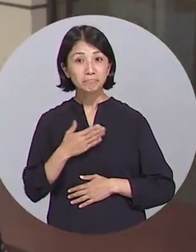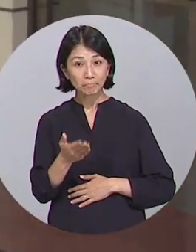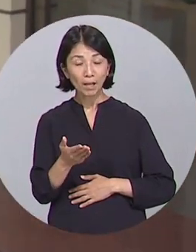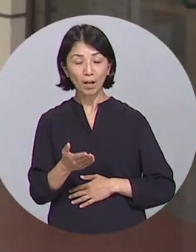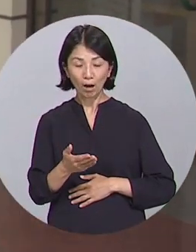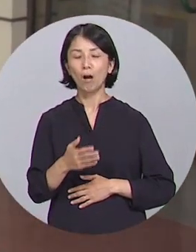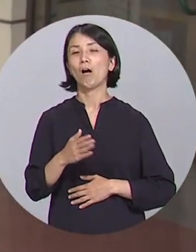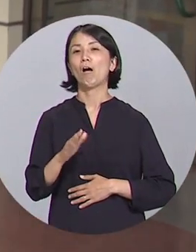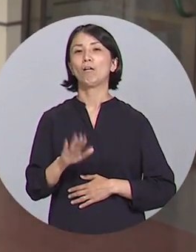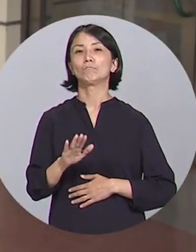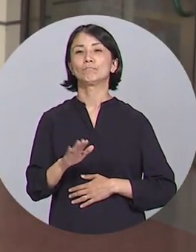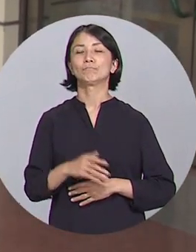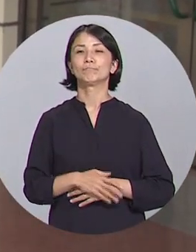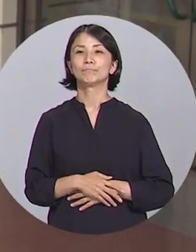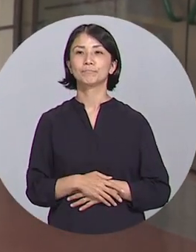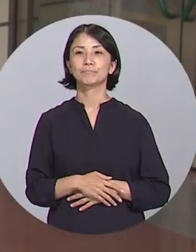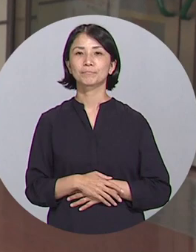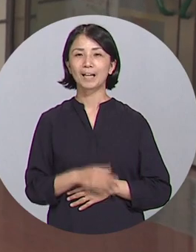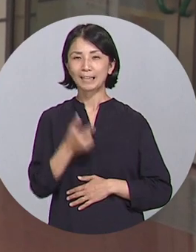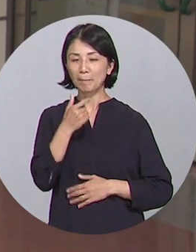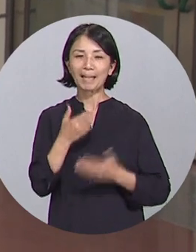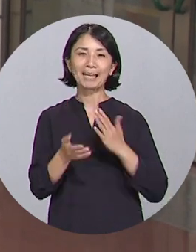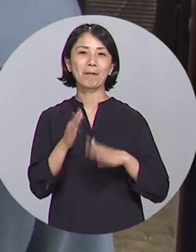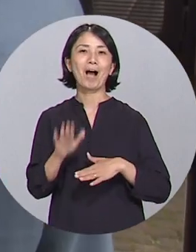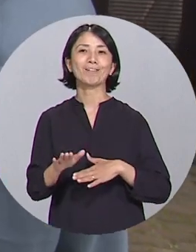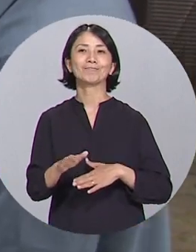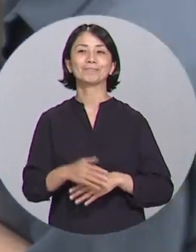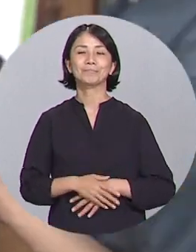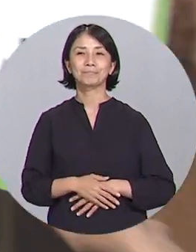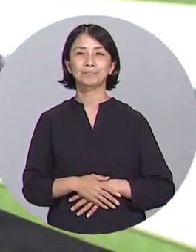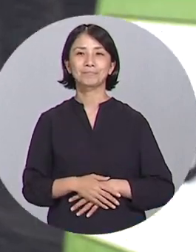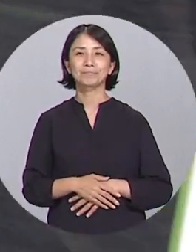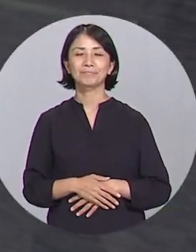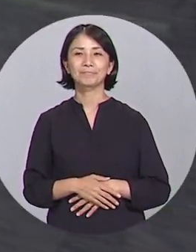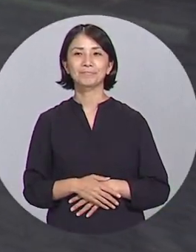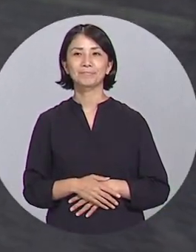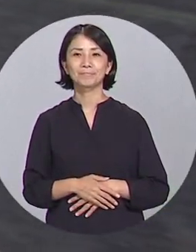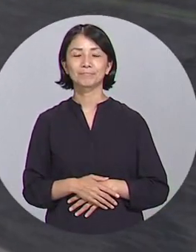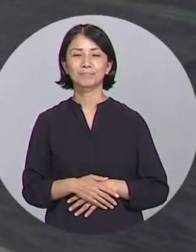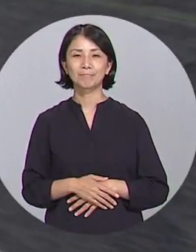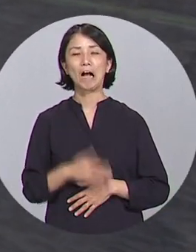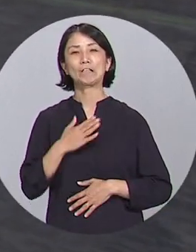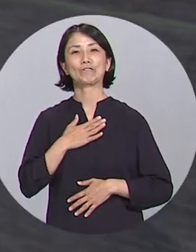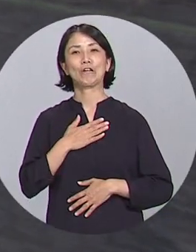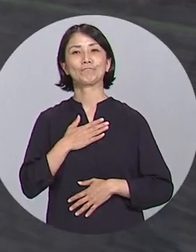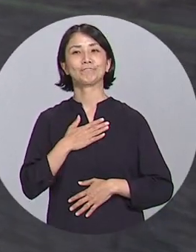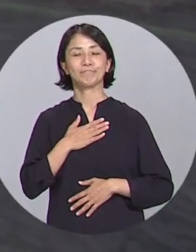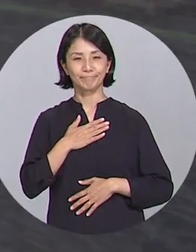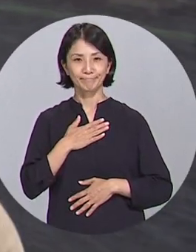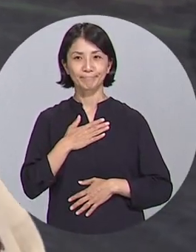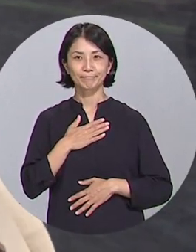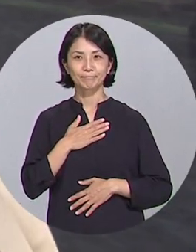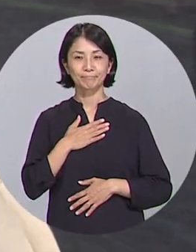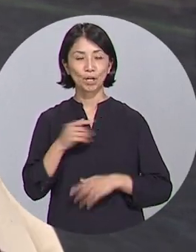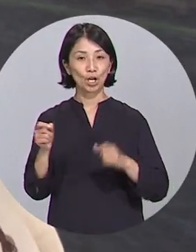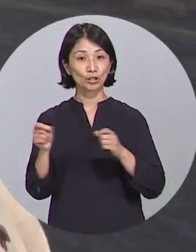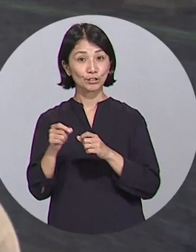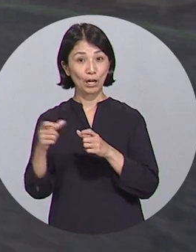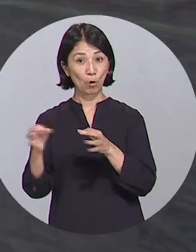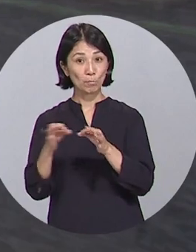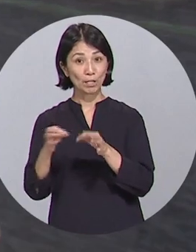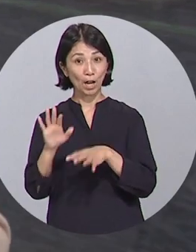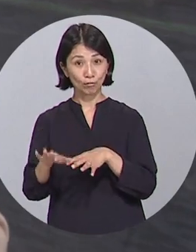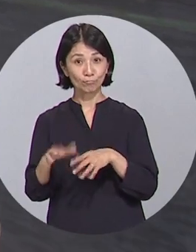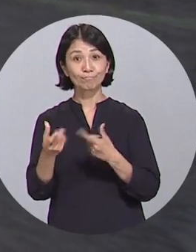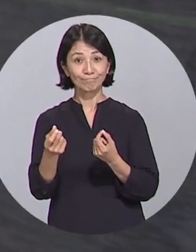はい、 あ、実際召し上がったことは？ あります。 ありますか、はい、ご存知ですか？ はい、 あ、知ってますか？ なんかこの辺で売ってるやつ